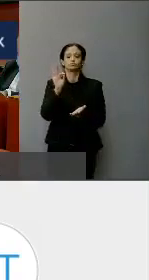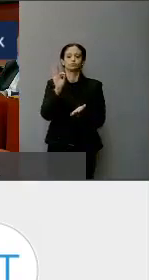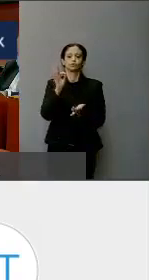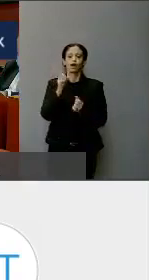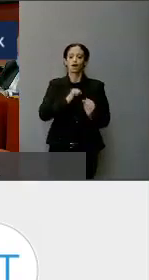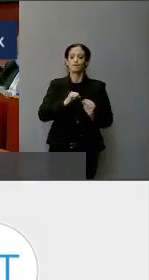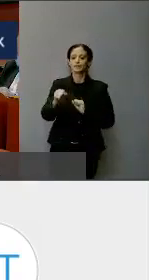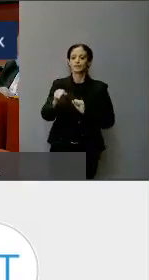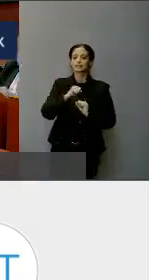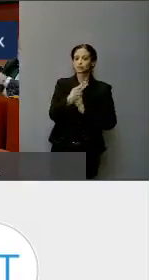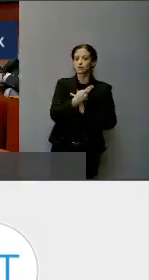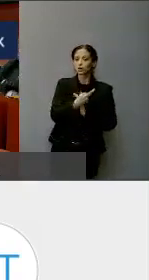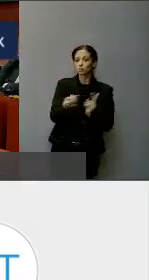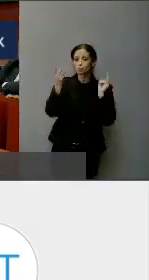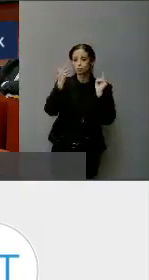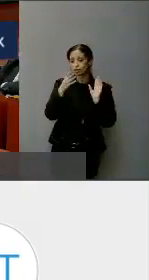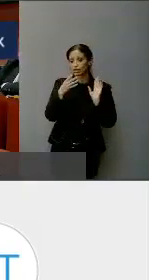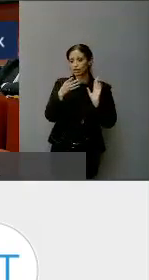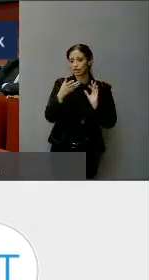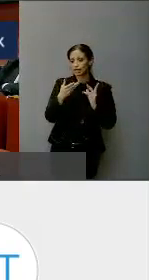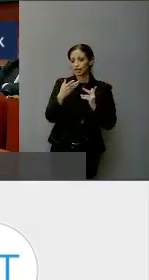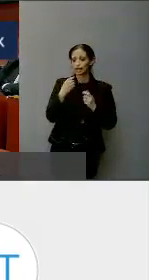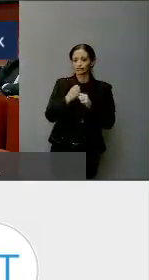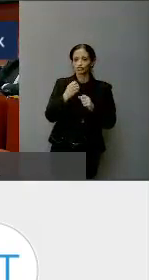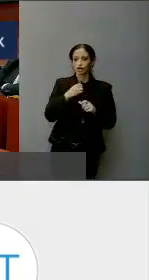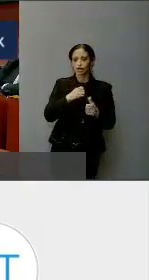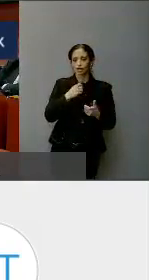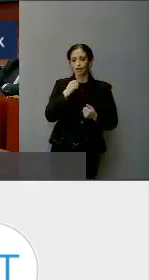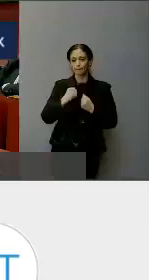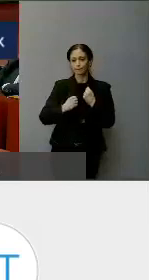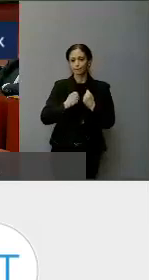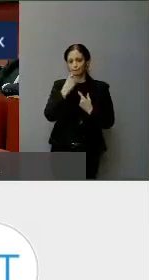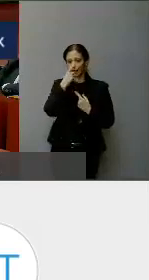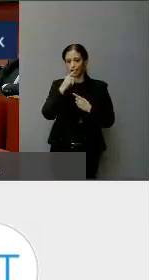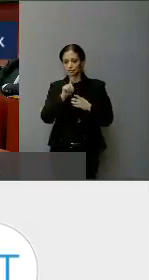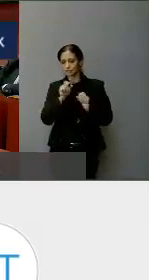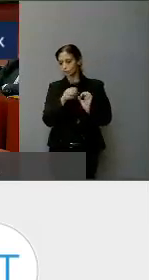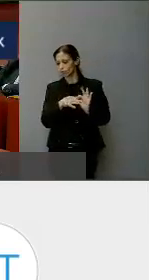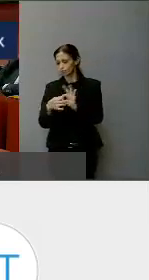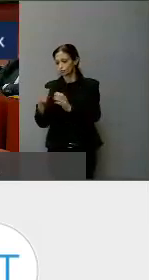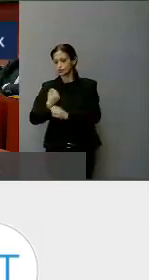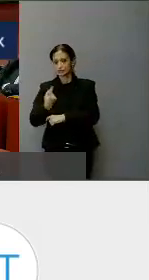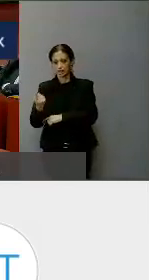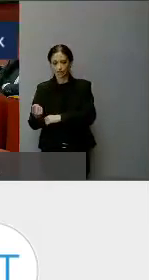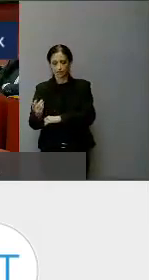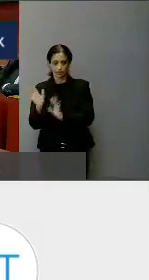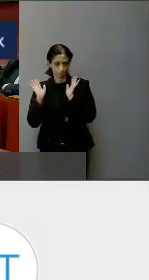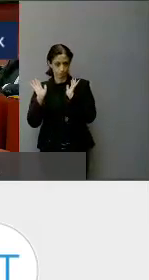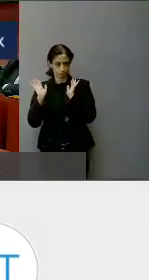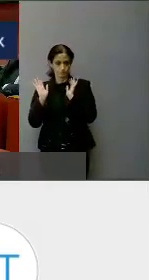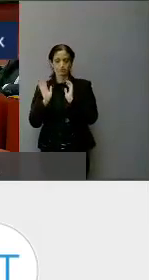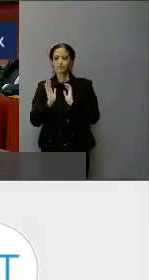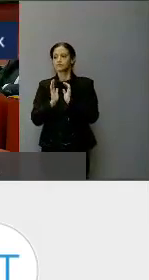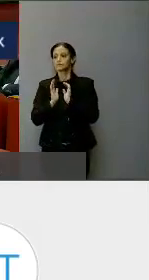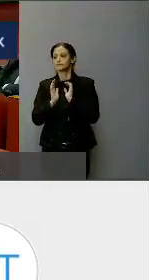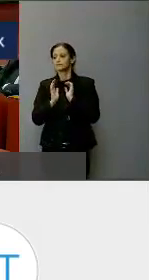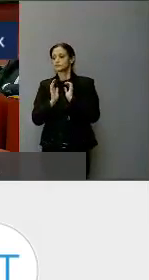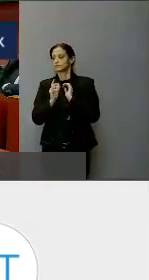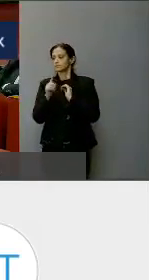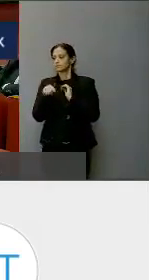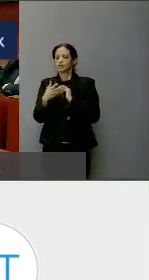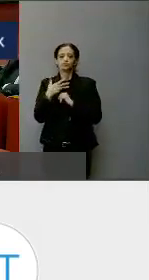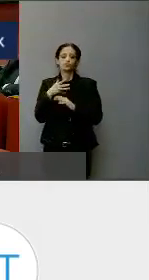pubblica che lo possono ledere max invece partiamo da un punto di vista molto diverso ci sono dei legami